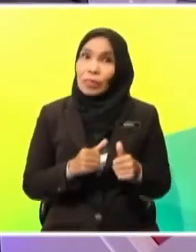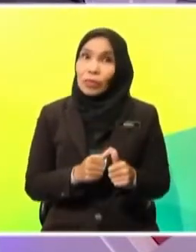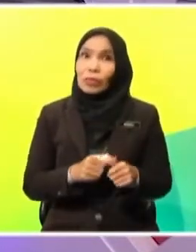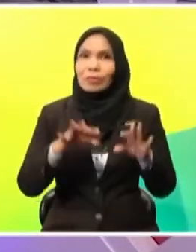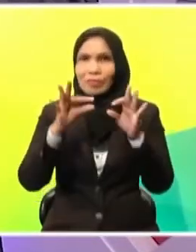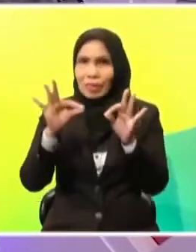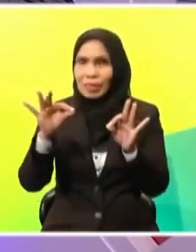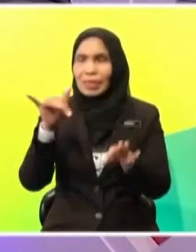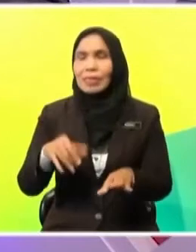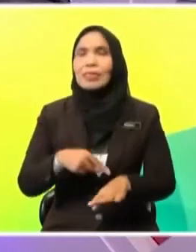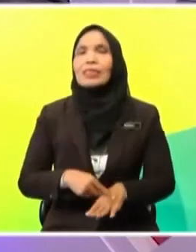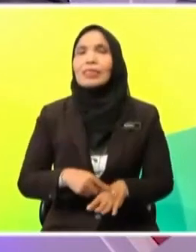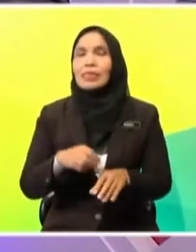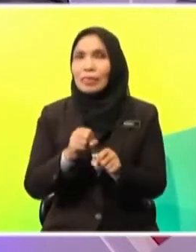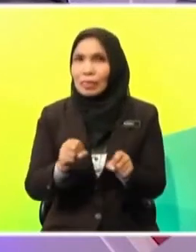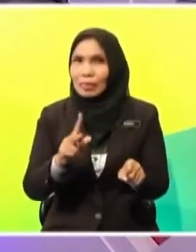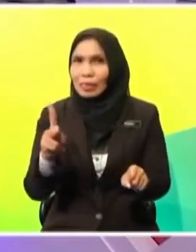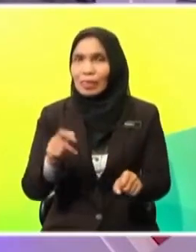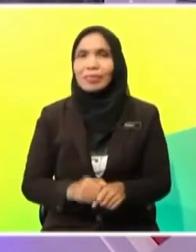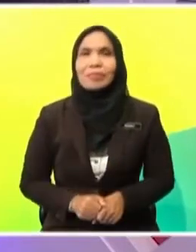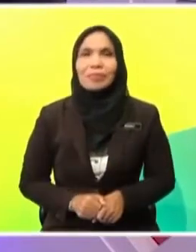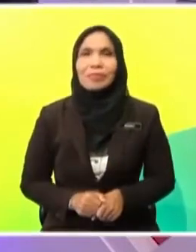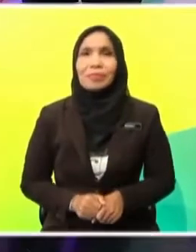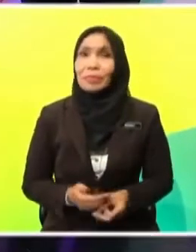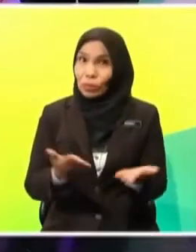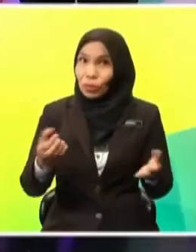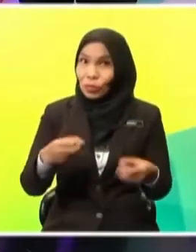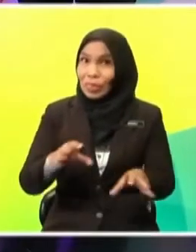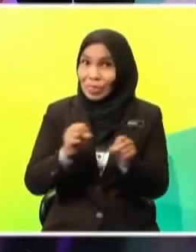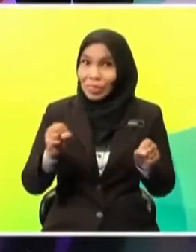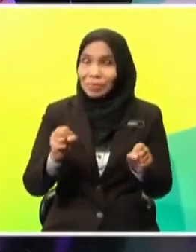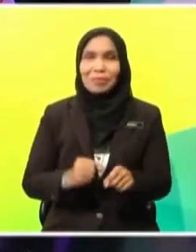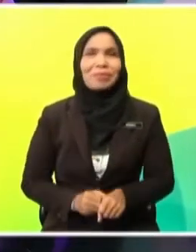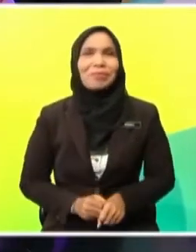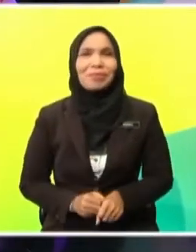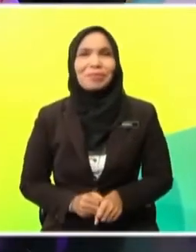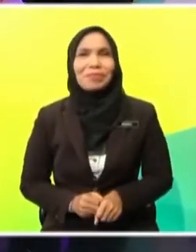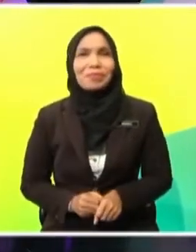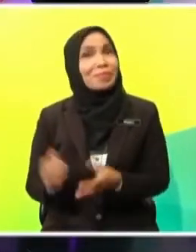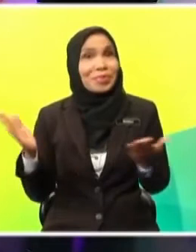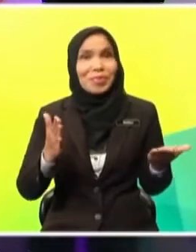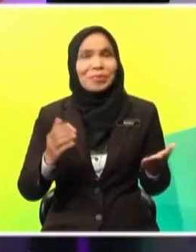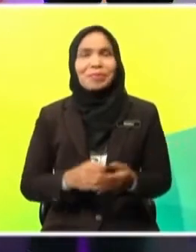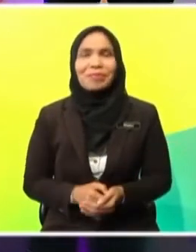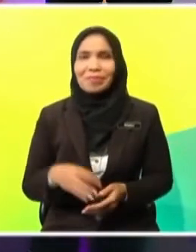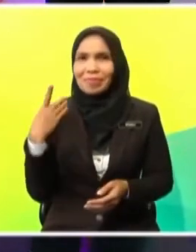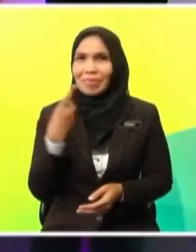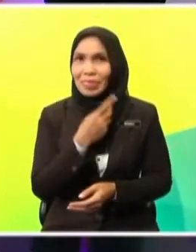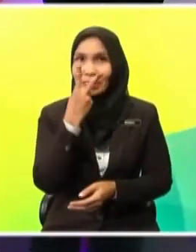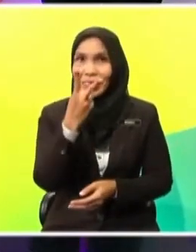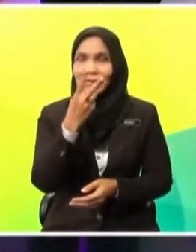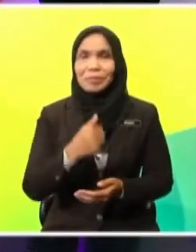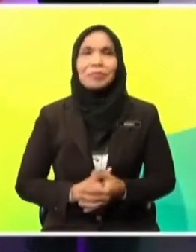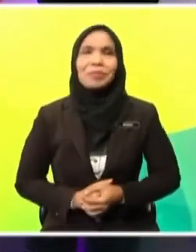tadi kayu sudah tersedia sudah anak-anak rumah sudah bersedia dapat sedia Jom kita lihat di sana